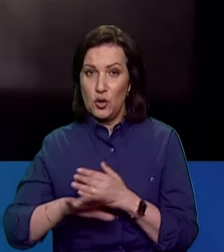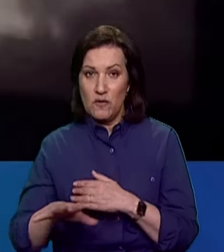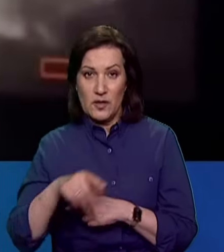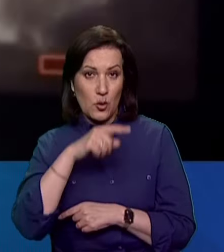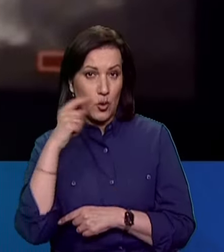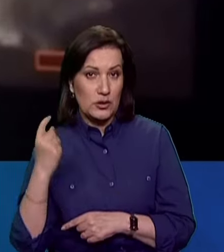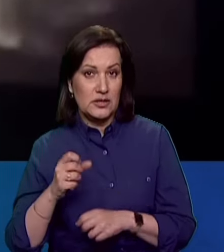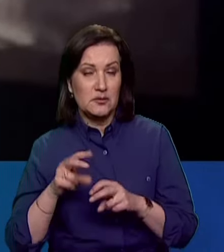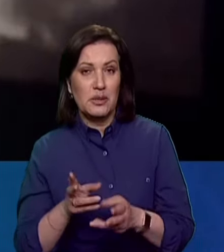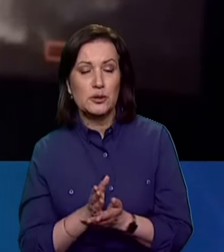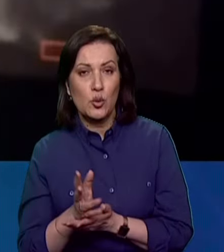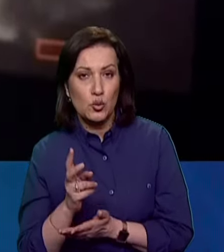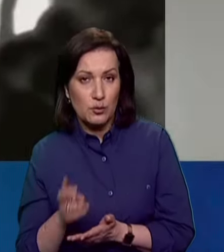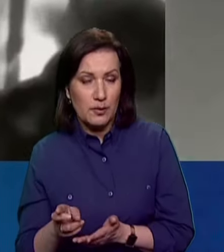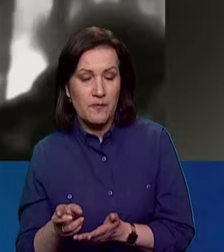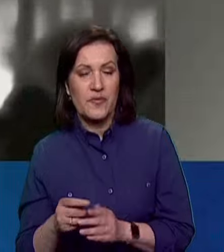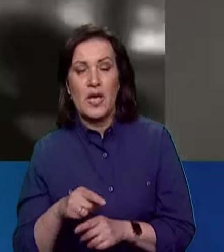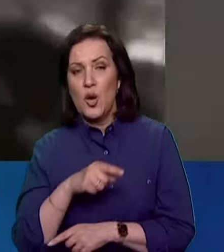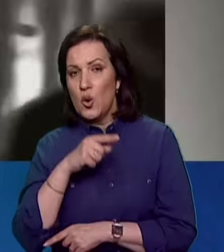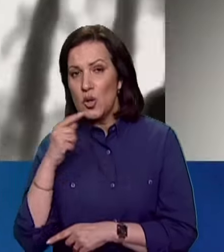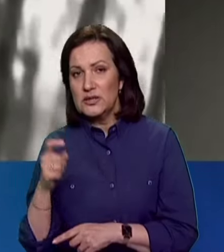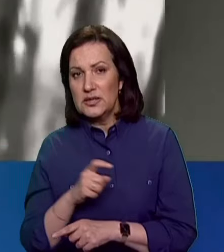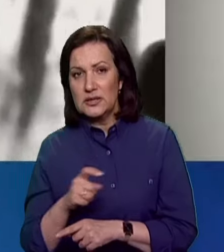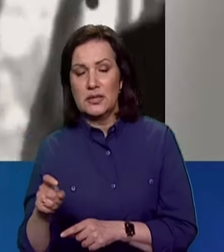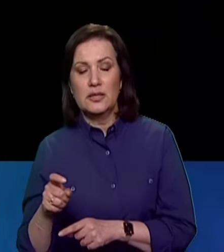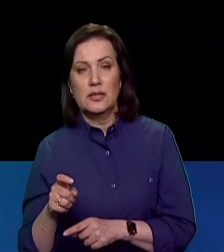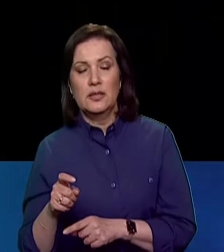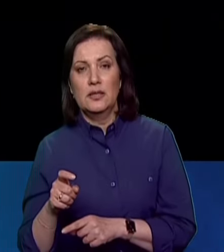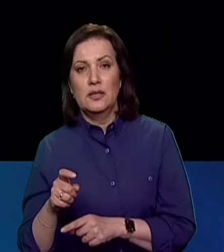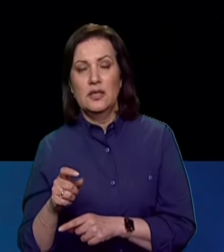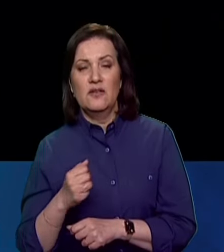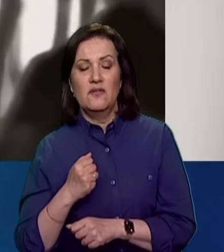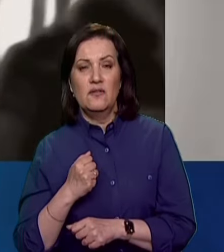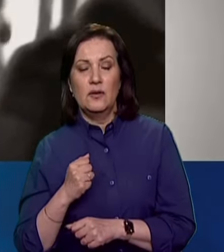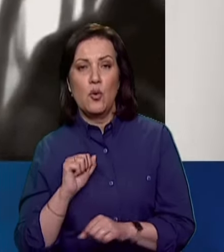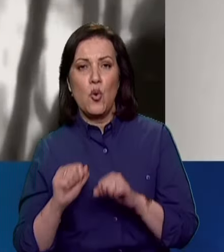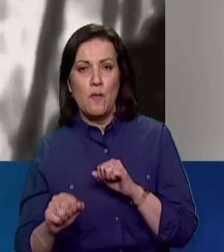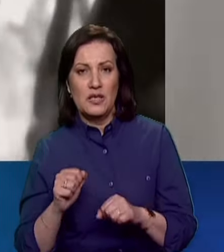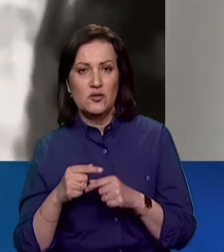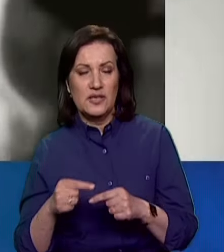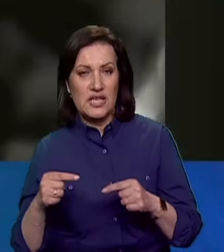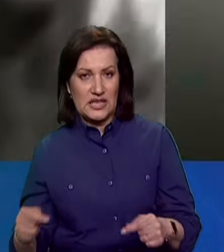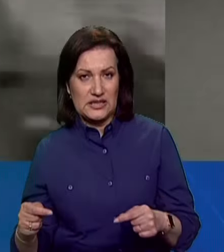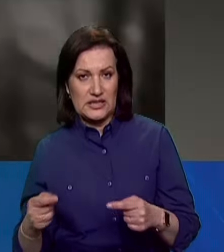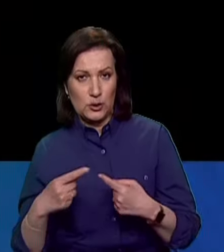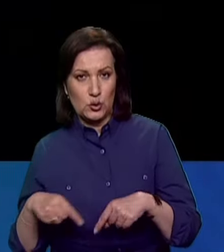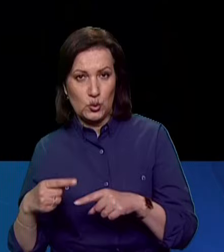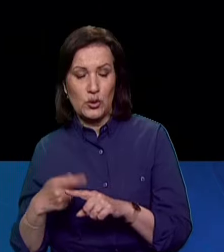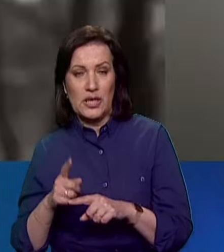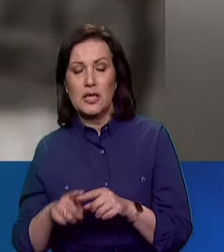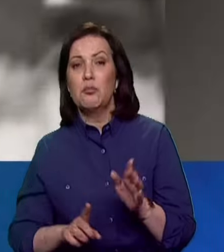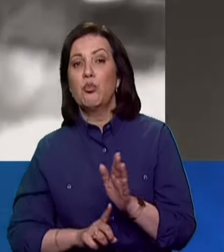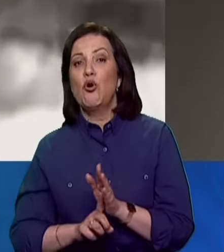серед російських спецслужб, російських військових командування різних структур,